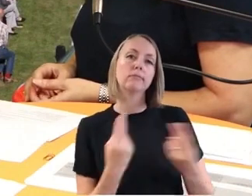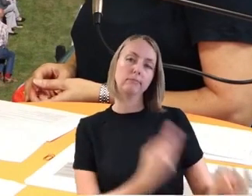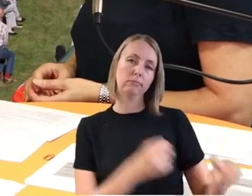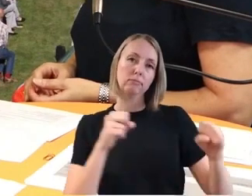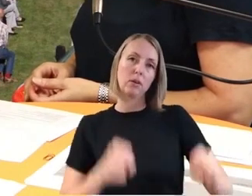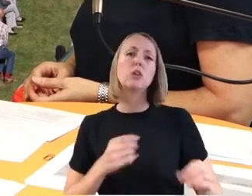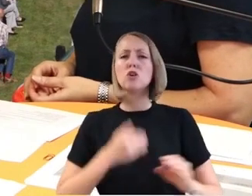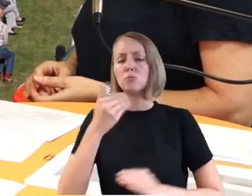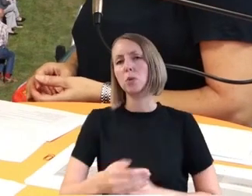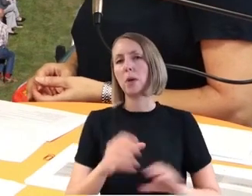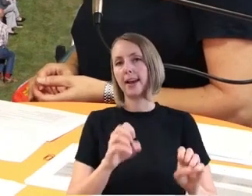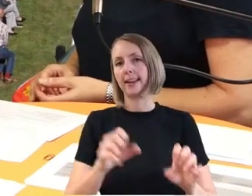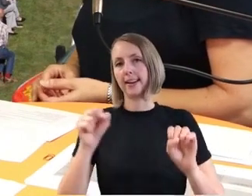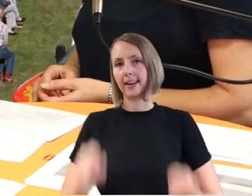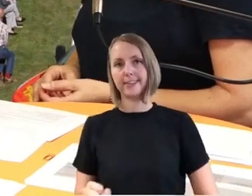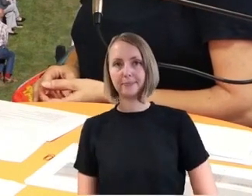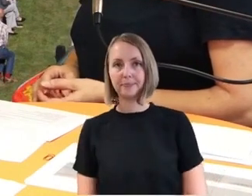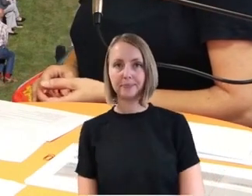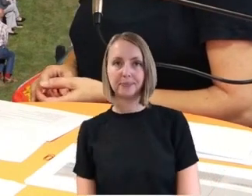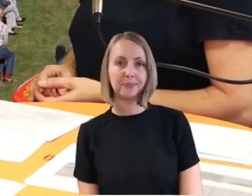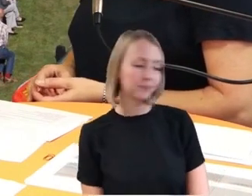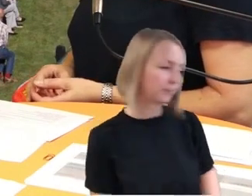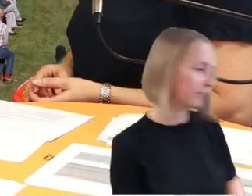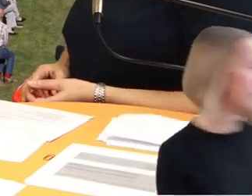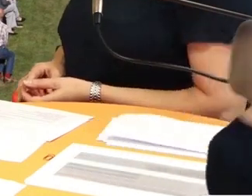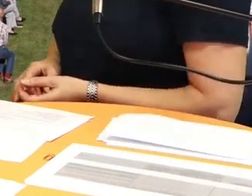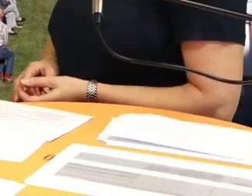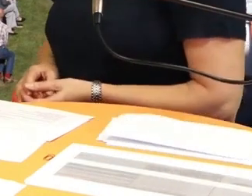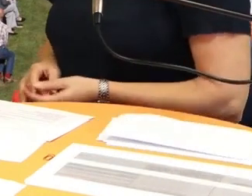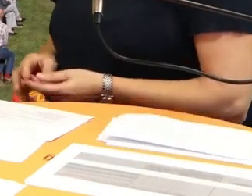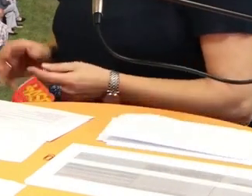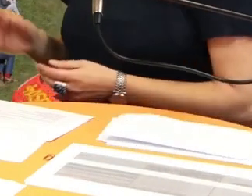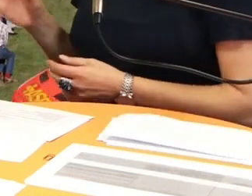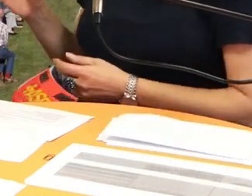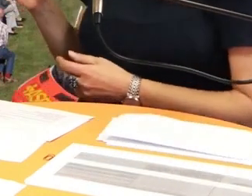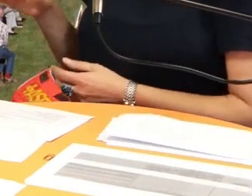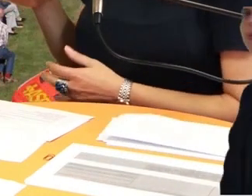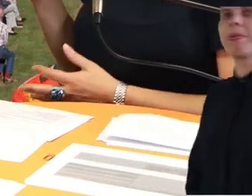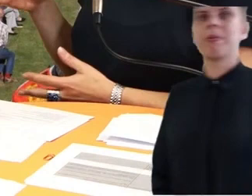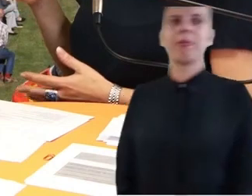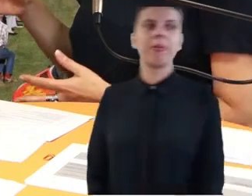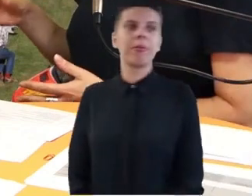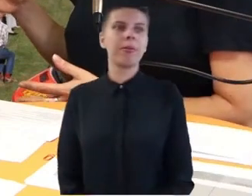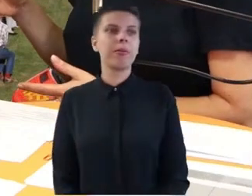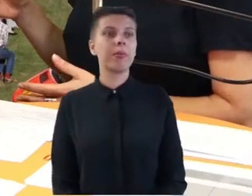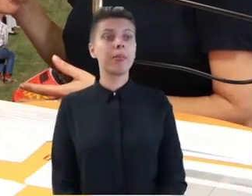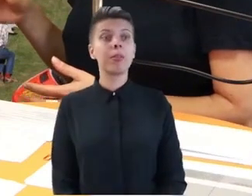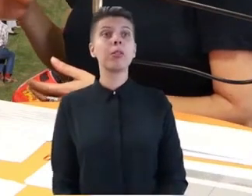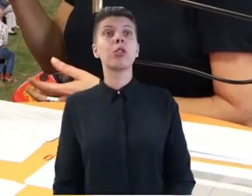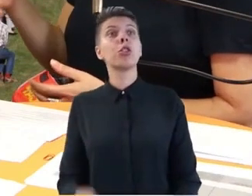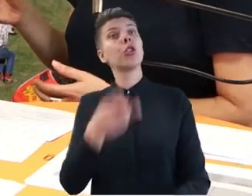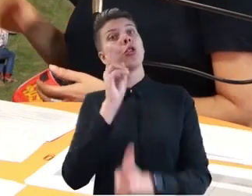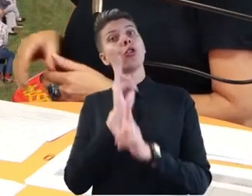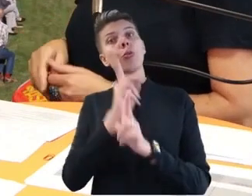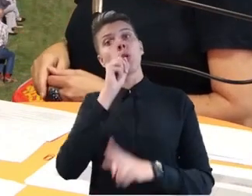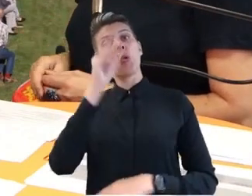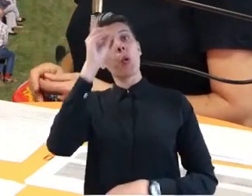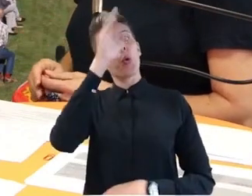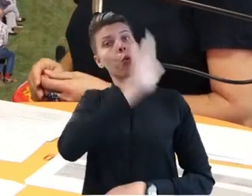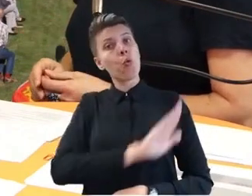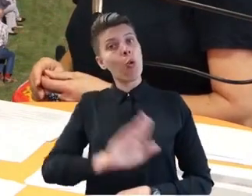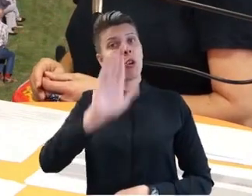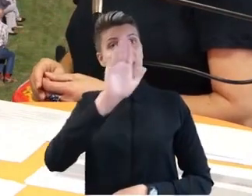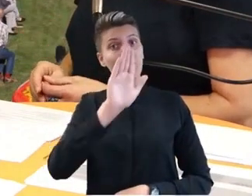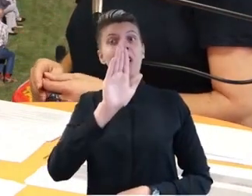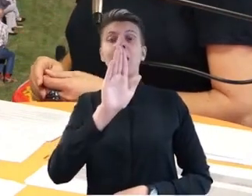noch eingehen kann ja wir machen das ja sagen wir so auch nicht nur auf der nationalen ebene sondern lassen sie uns ganz kurz